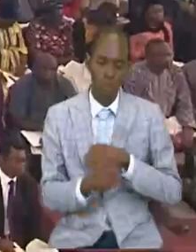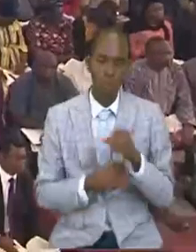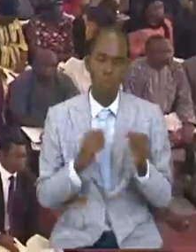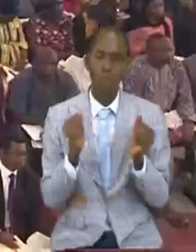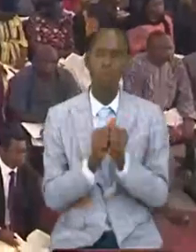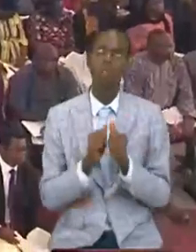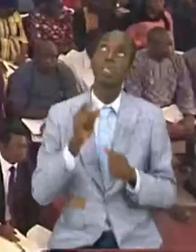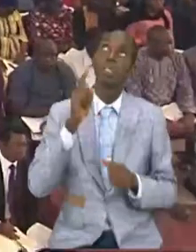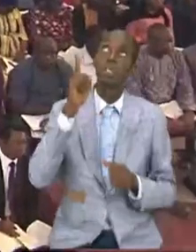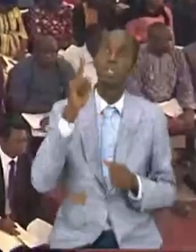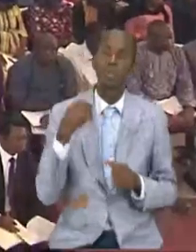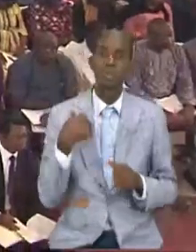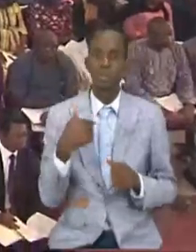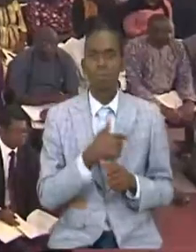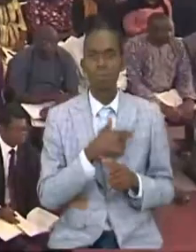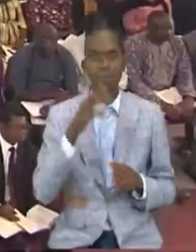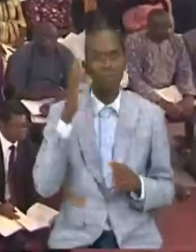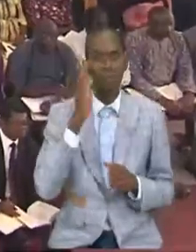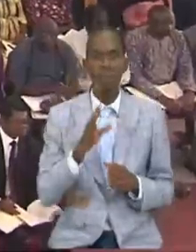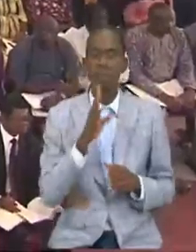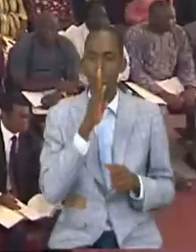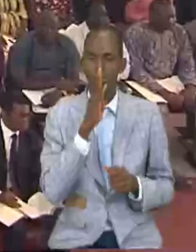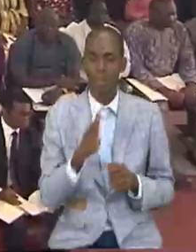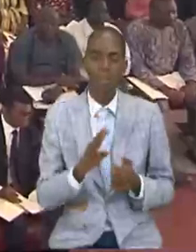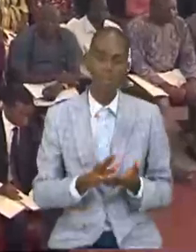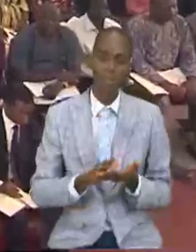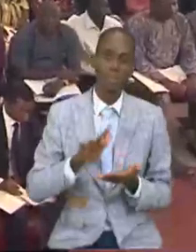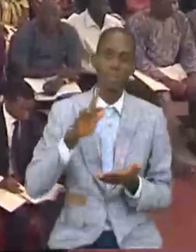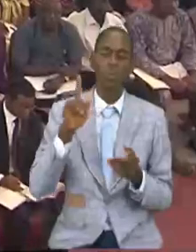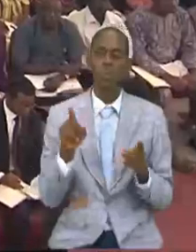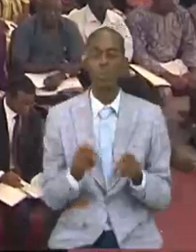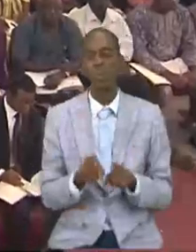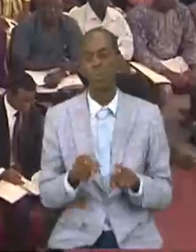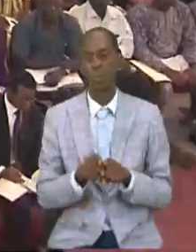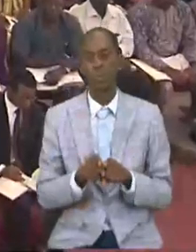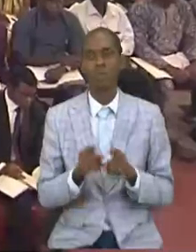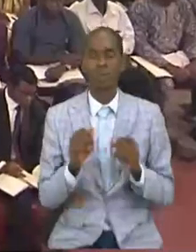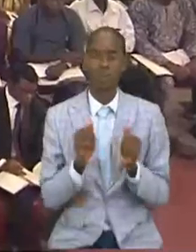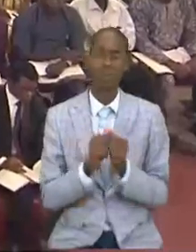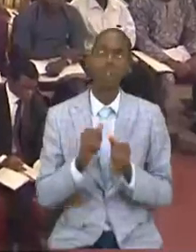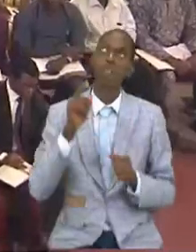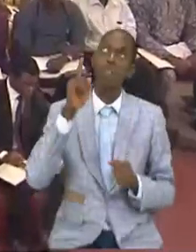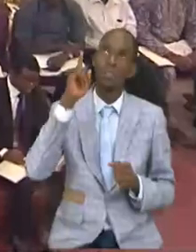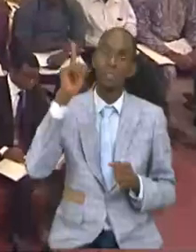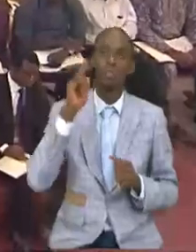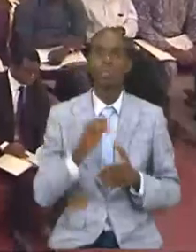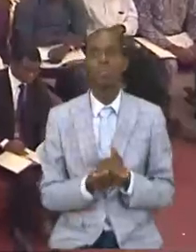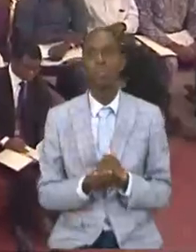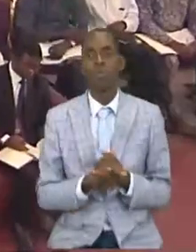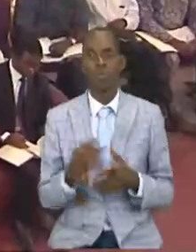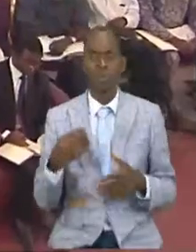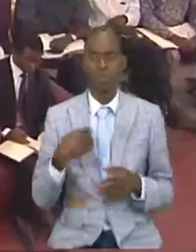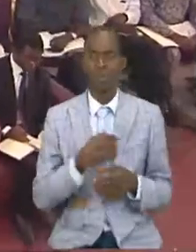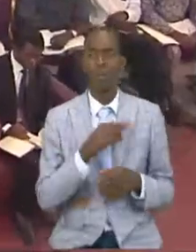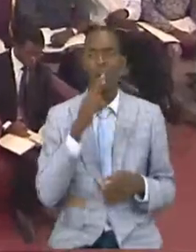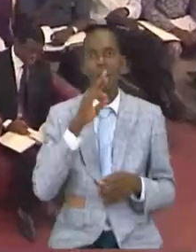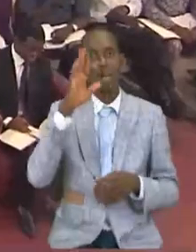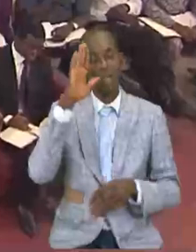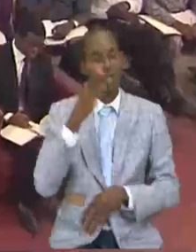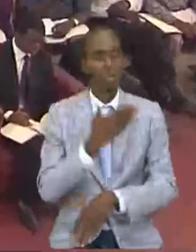si toutefois nous souffrons avec lui, afin d'être glorifiés avec lui. Nous